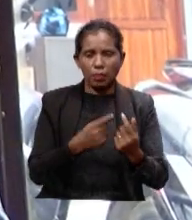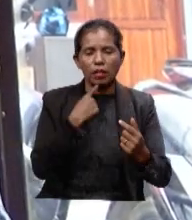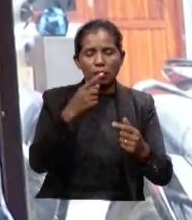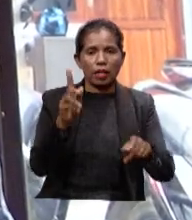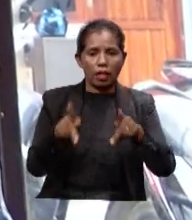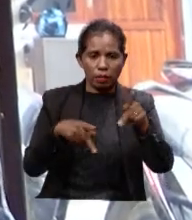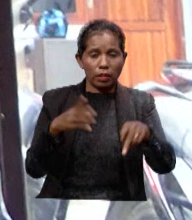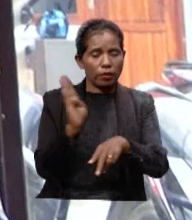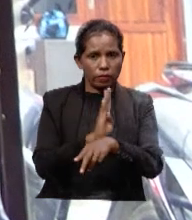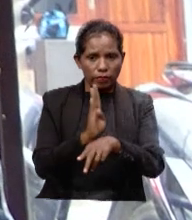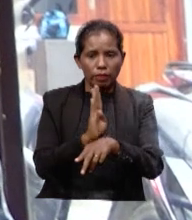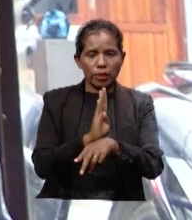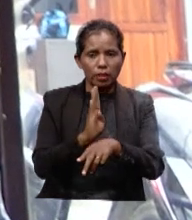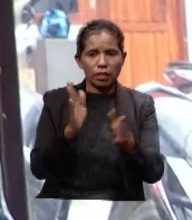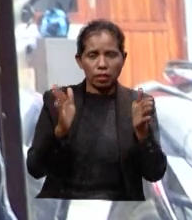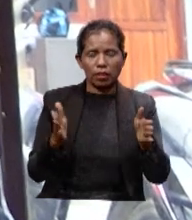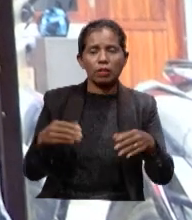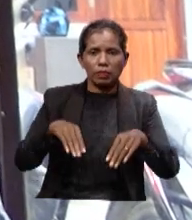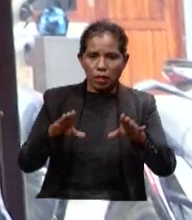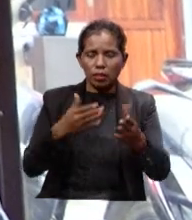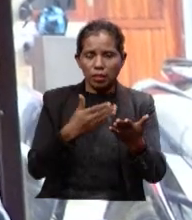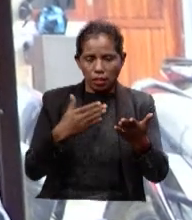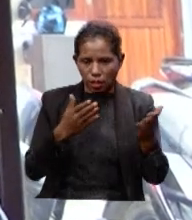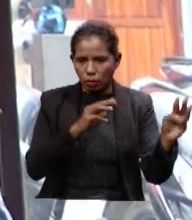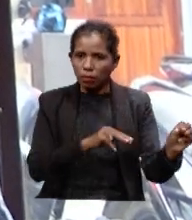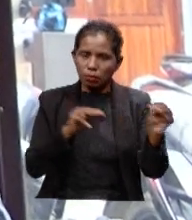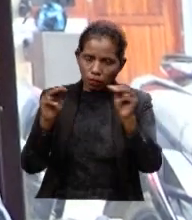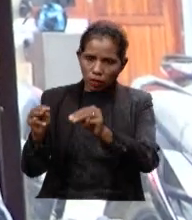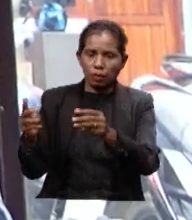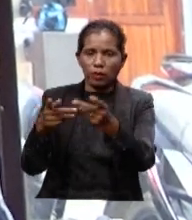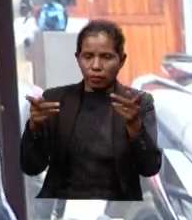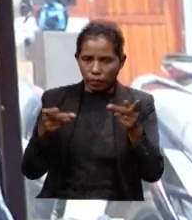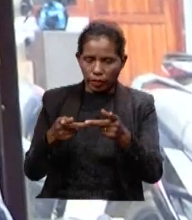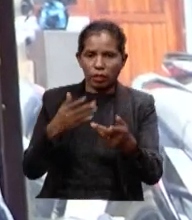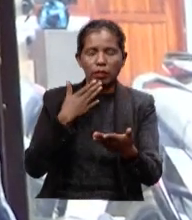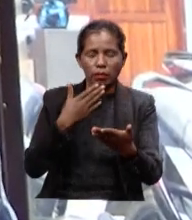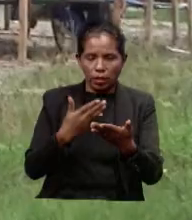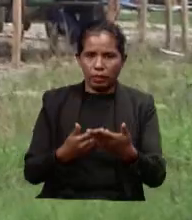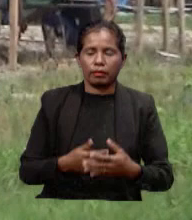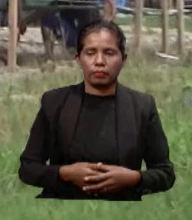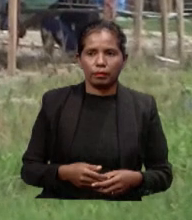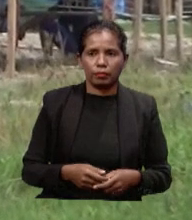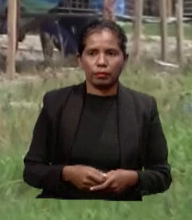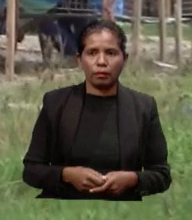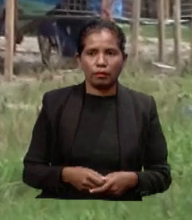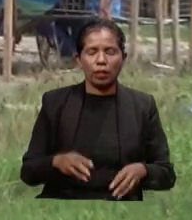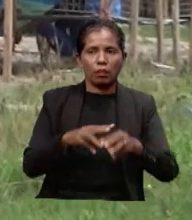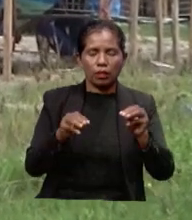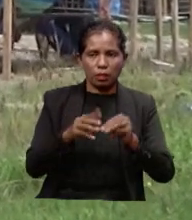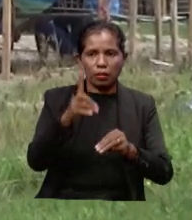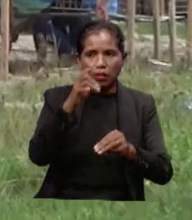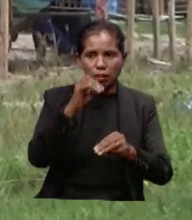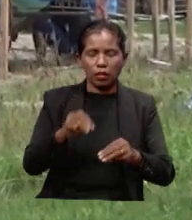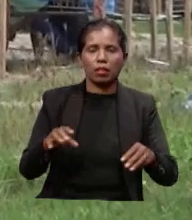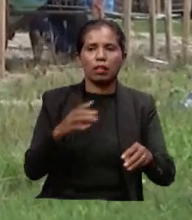bele olah hati ini hanya ba perhalo hati prefer movimento de acreditar. Autoridade município de Limos